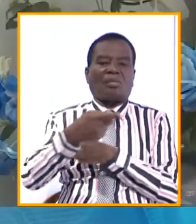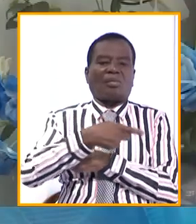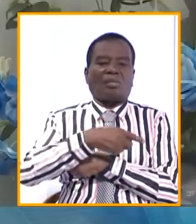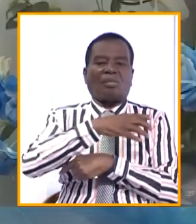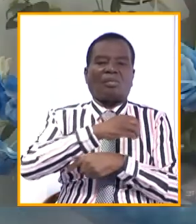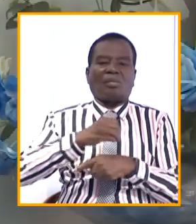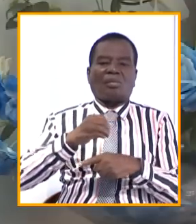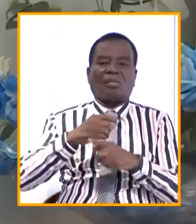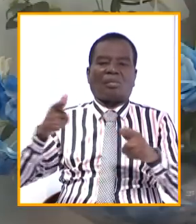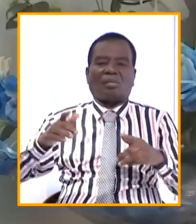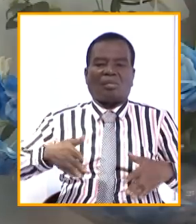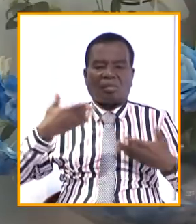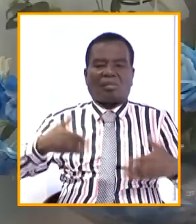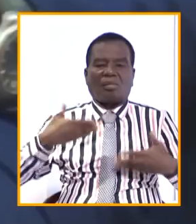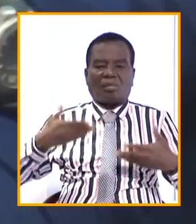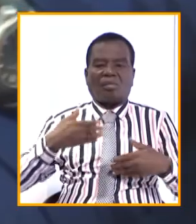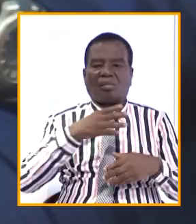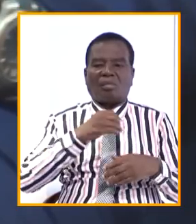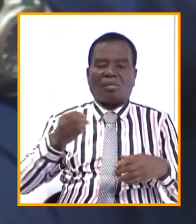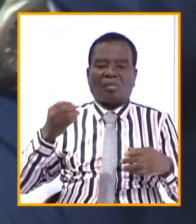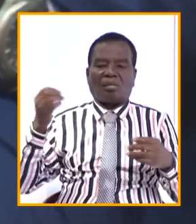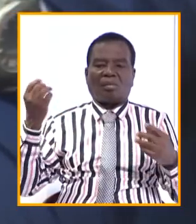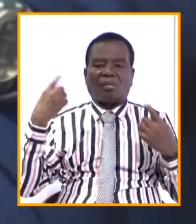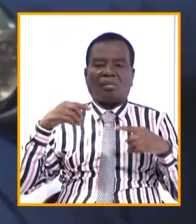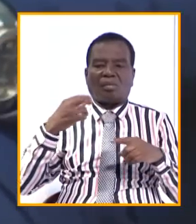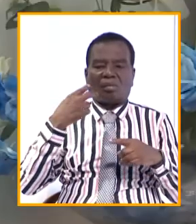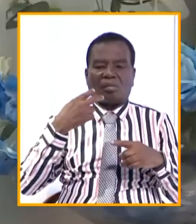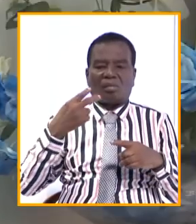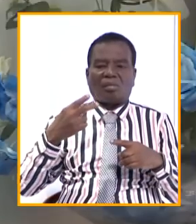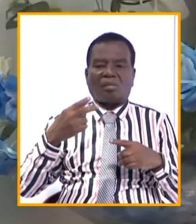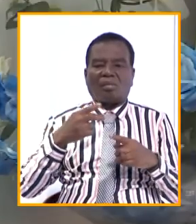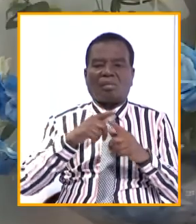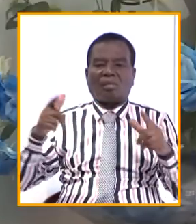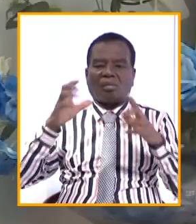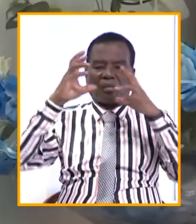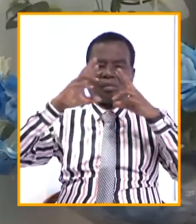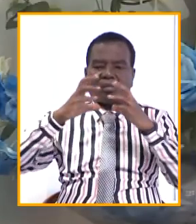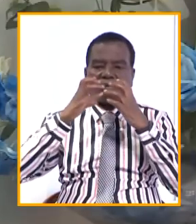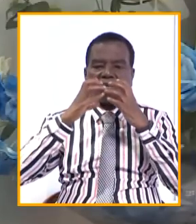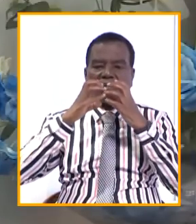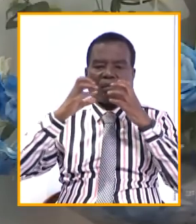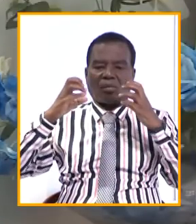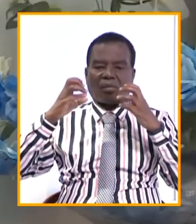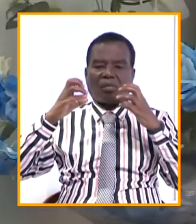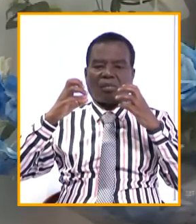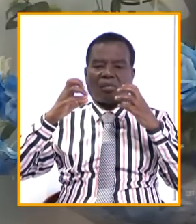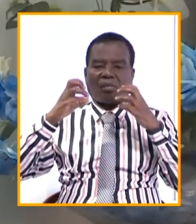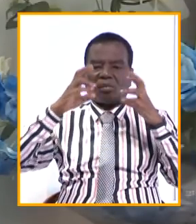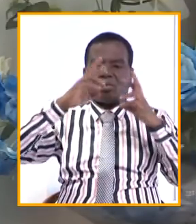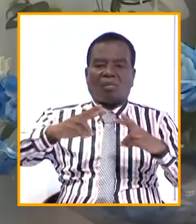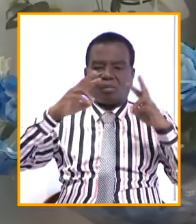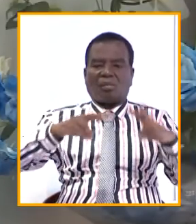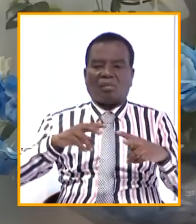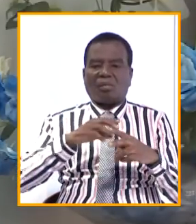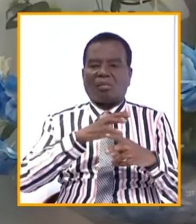avec grande joie lorsque je sillonne la région de l'Île-du-Bois que je trouve de gros villages. Tous les villages, en tant que villages, sont électrifiés,